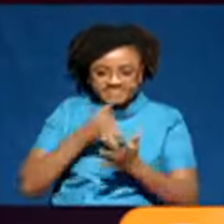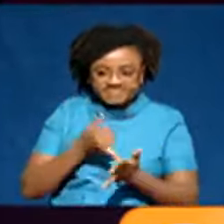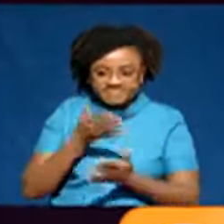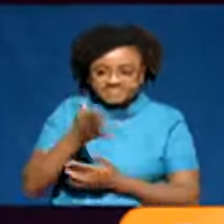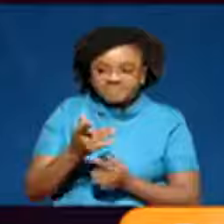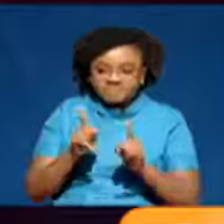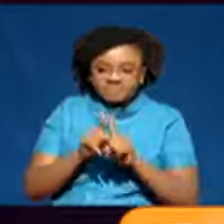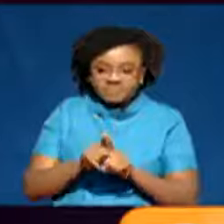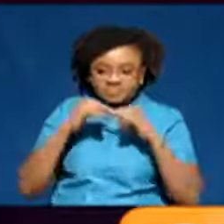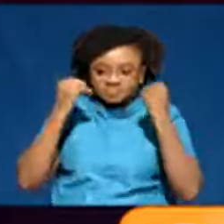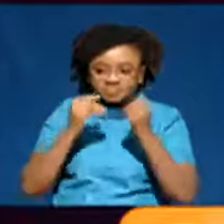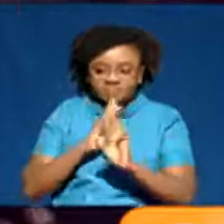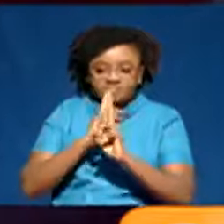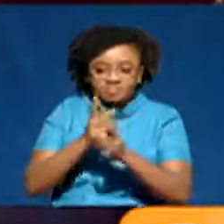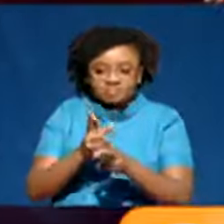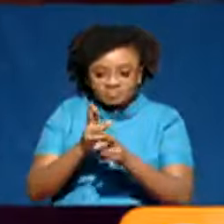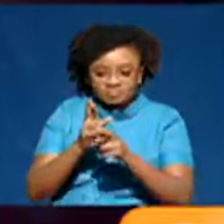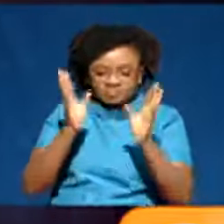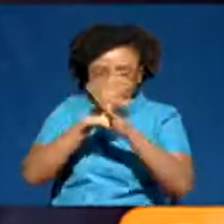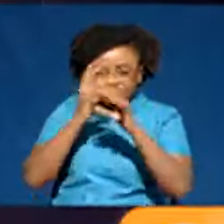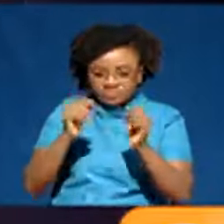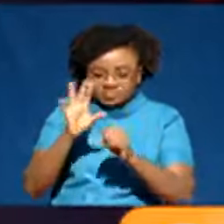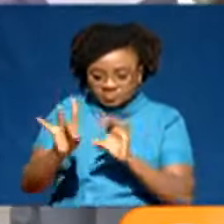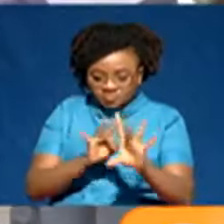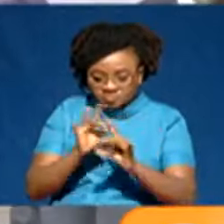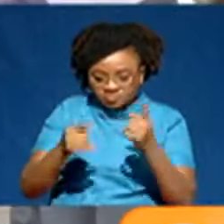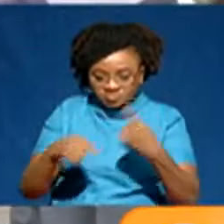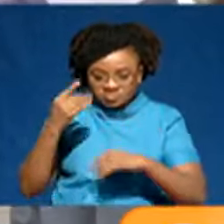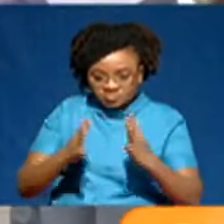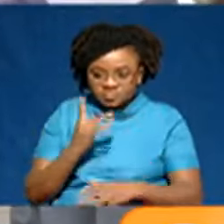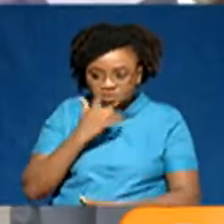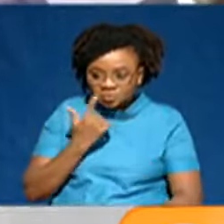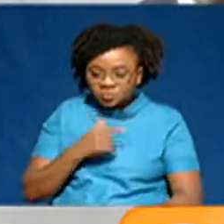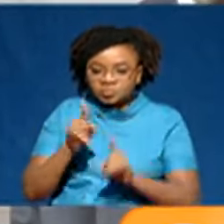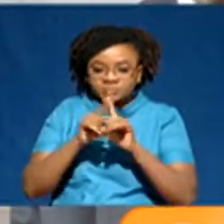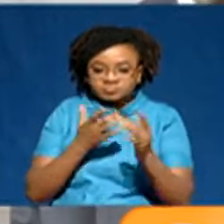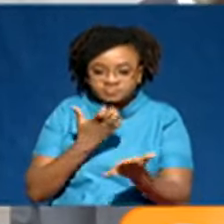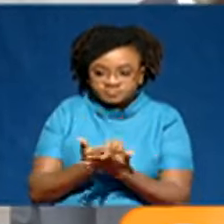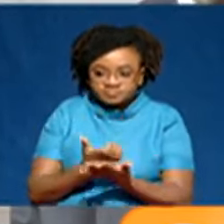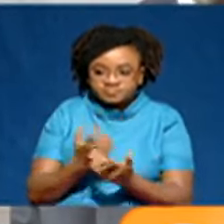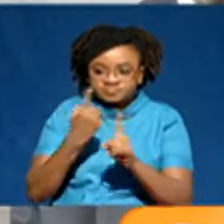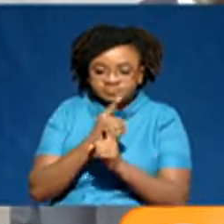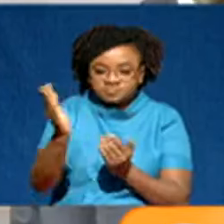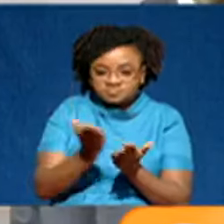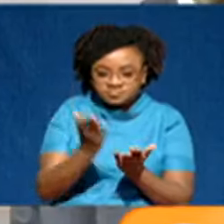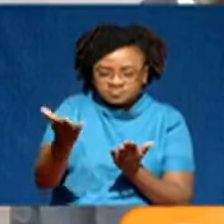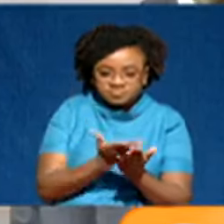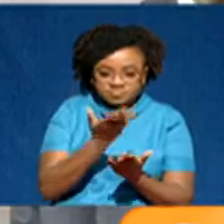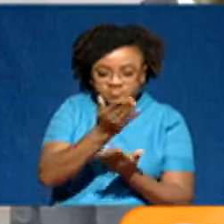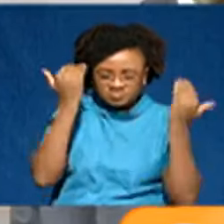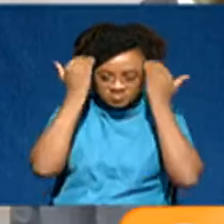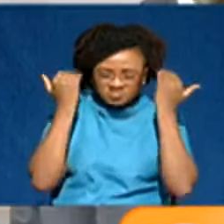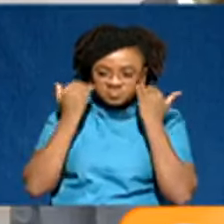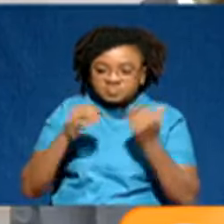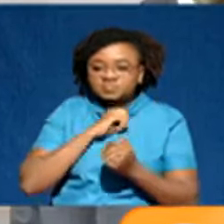haswa matokeo ya urais ili kubaini mshindi wa uchaguzi uliopita. Katika stakabadhi zilizowasilishwa mahakamani,